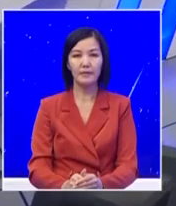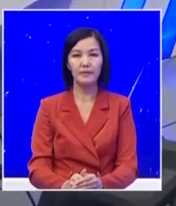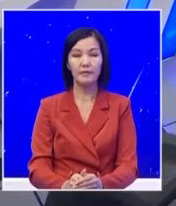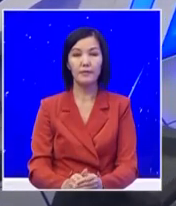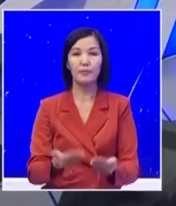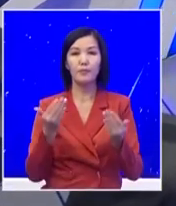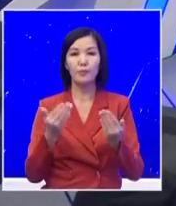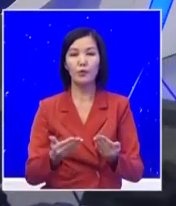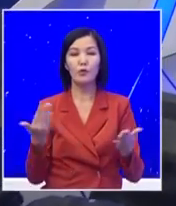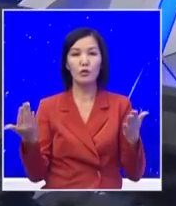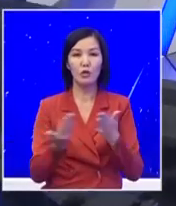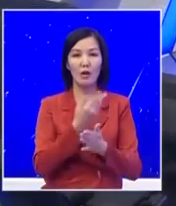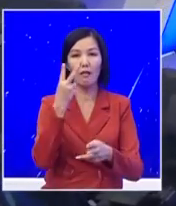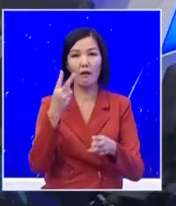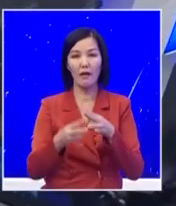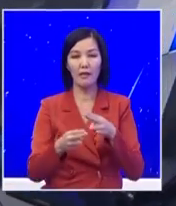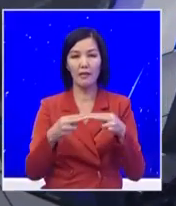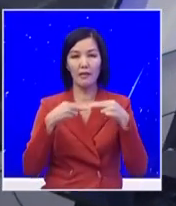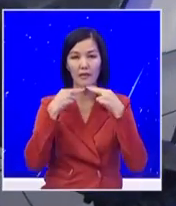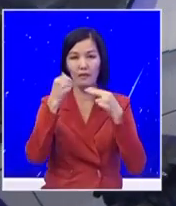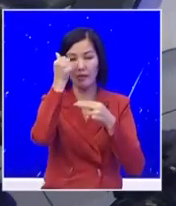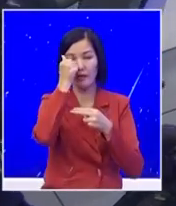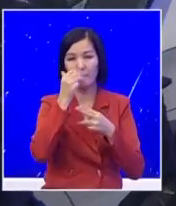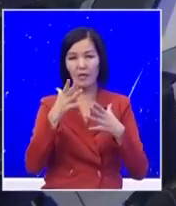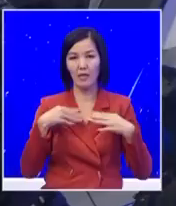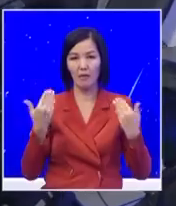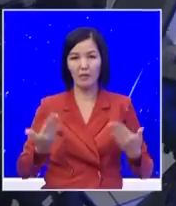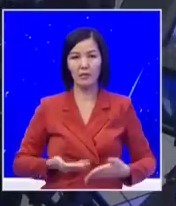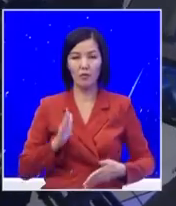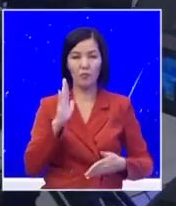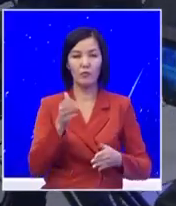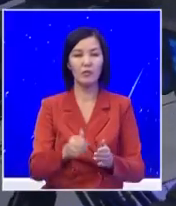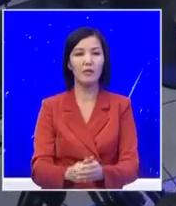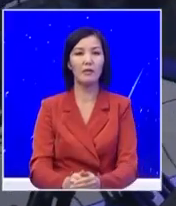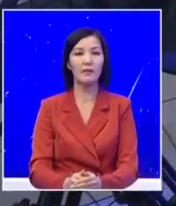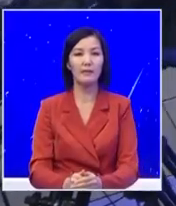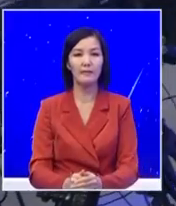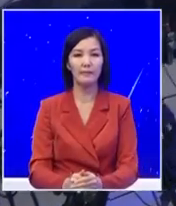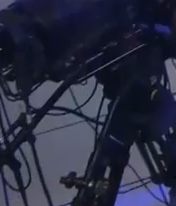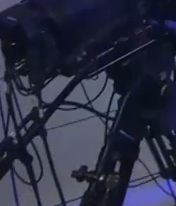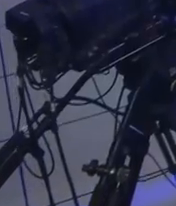Қымбатты көрермен, бүгінге келіп түскен ақпараттар легі осындай. Назарларыңызға рахмет. Амандықта жүздескенше.